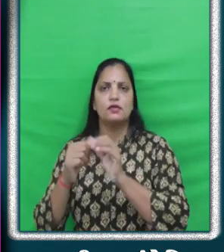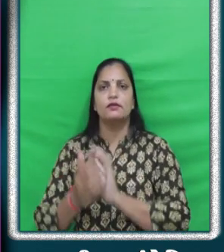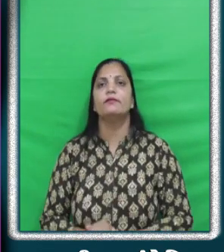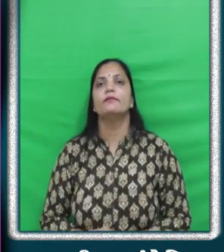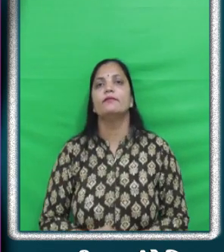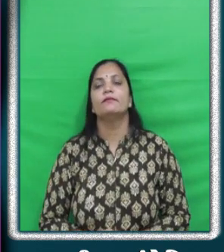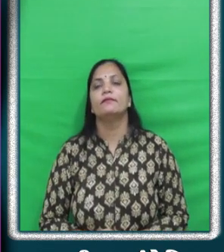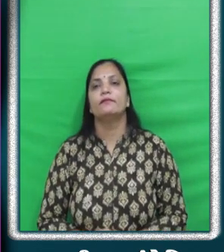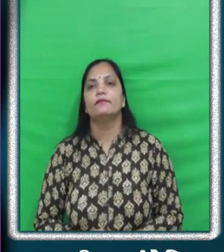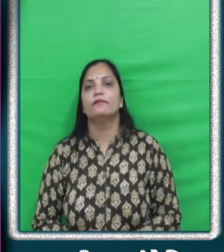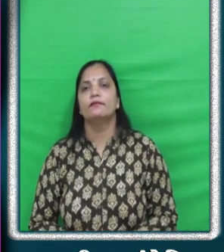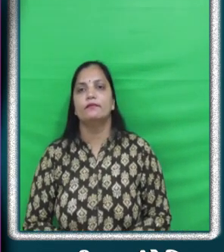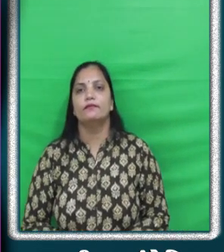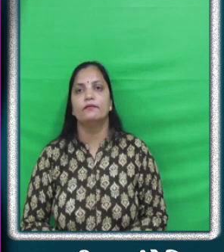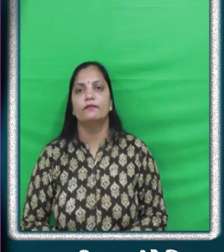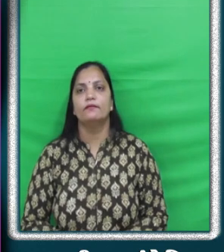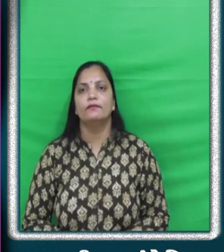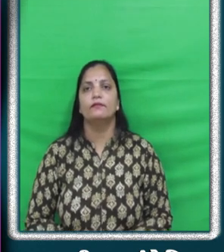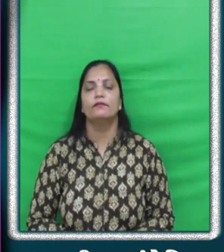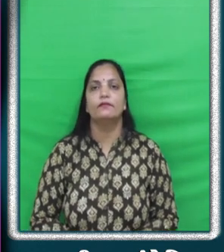આન્સર